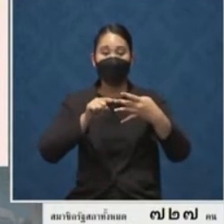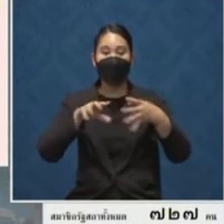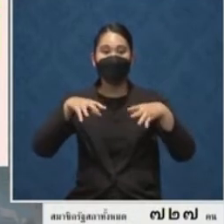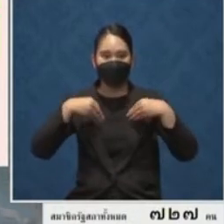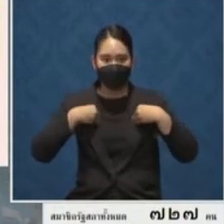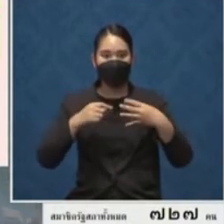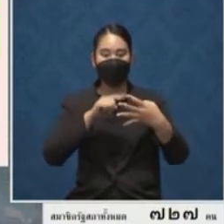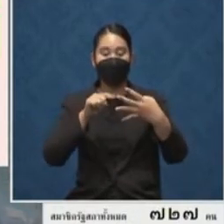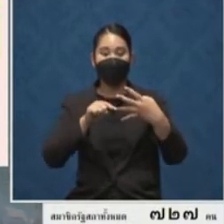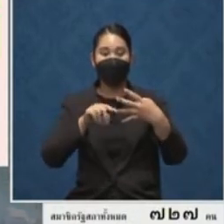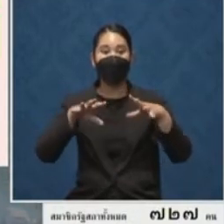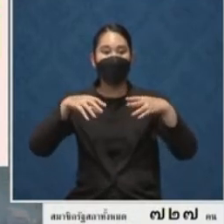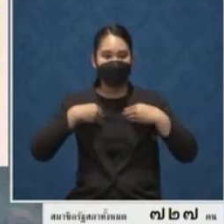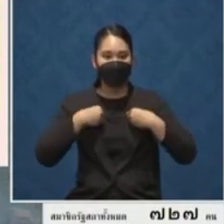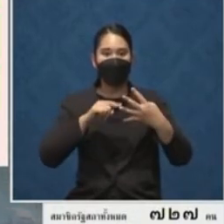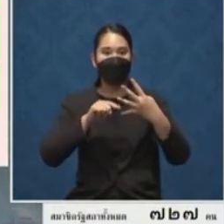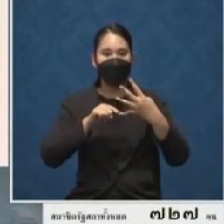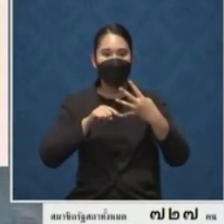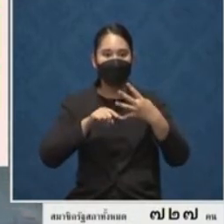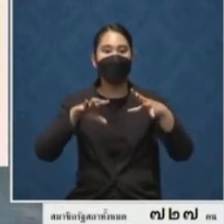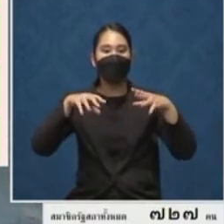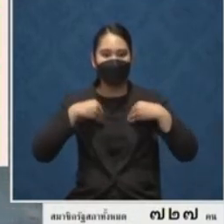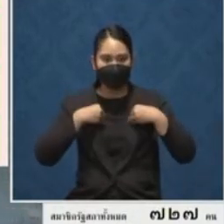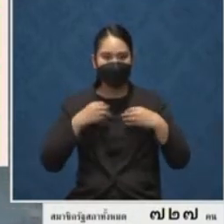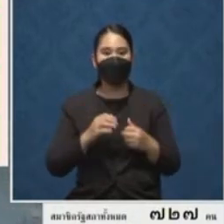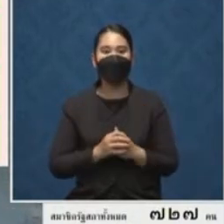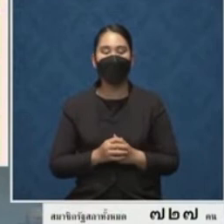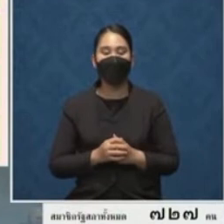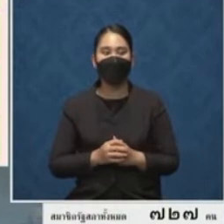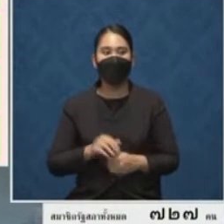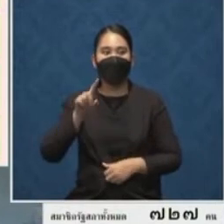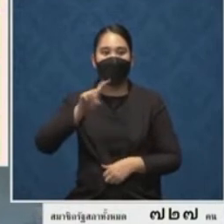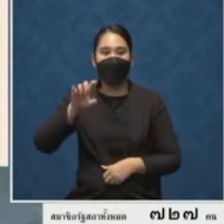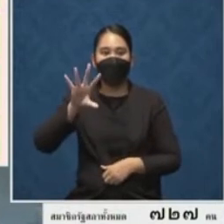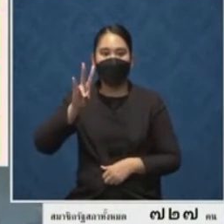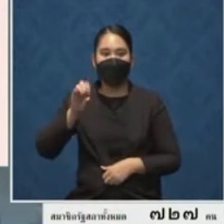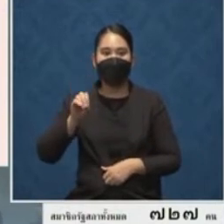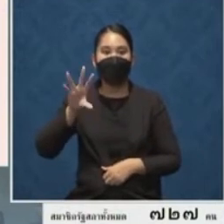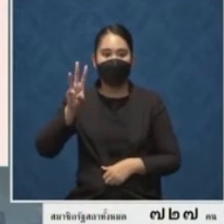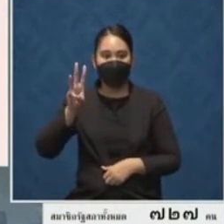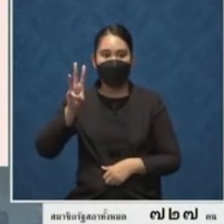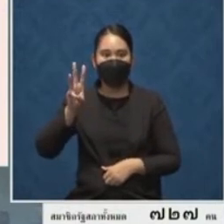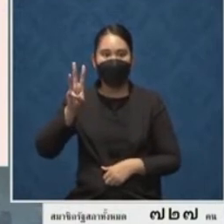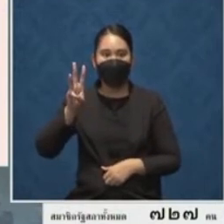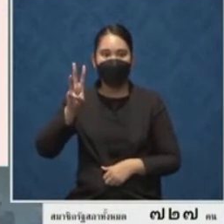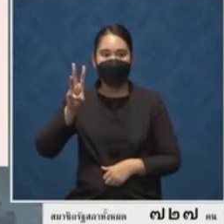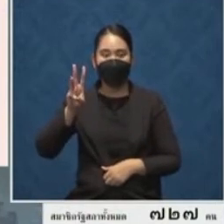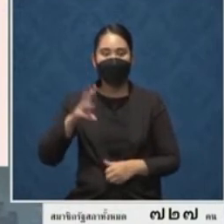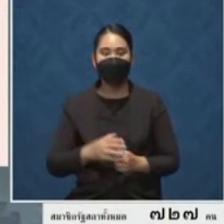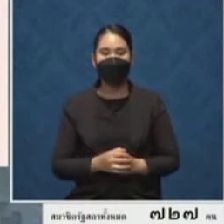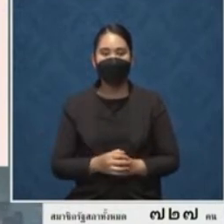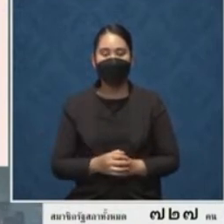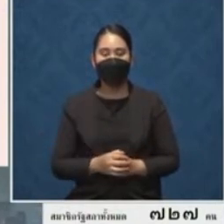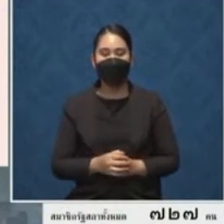3รับหลักการและ4รับหลักการครับ 176นางสาวดาวน้อยสุทธิทิพาพันธ์